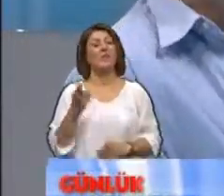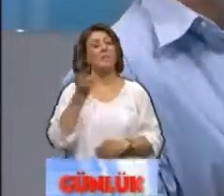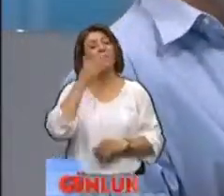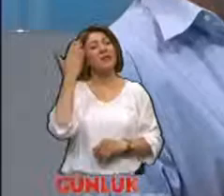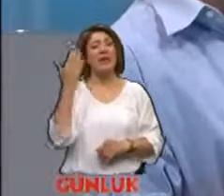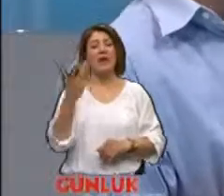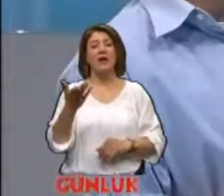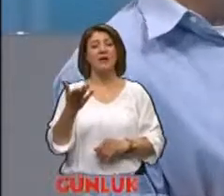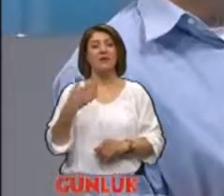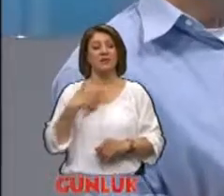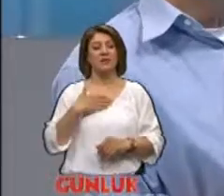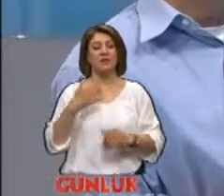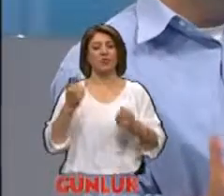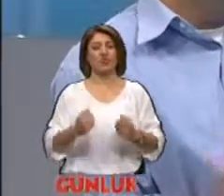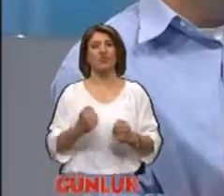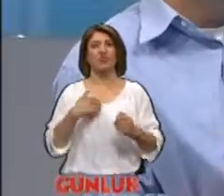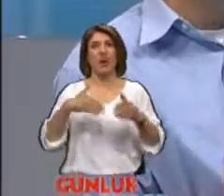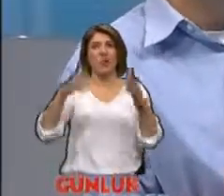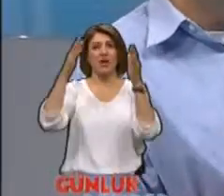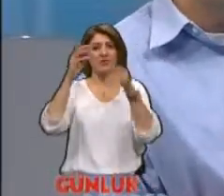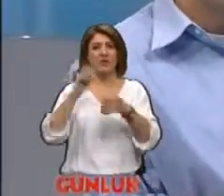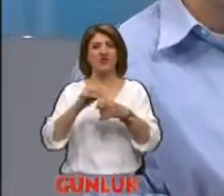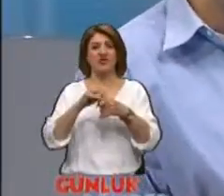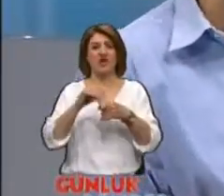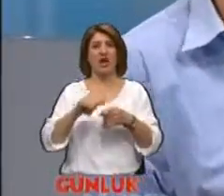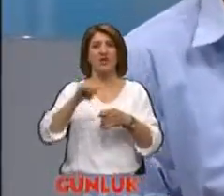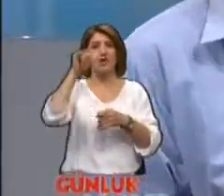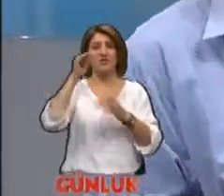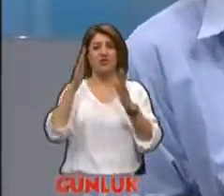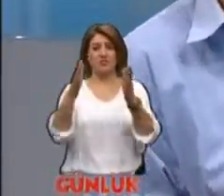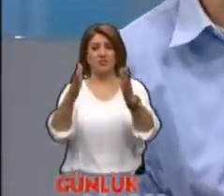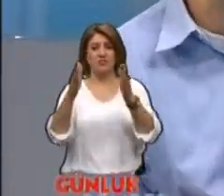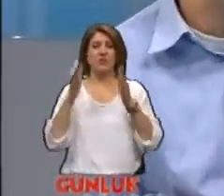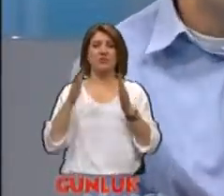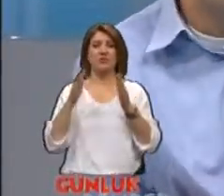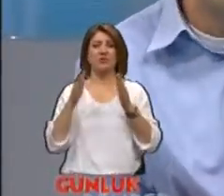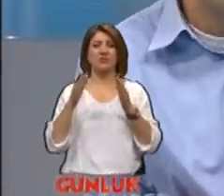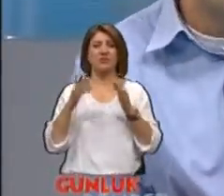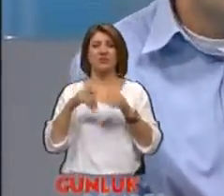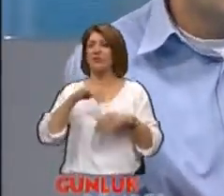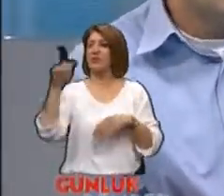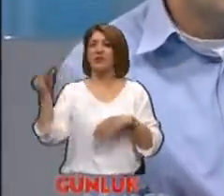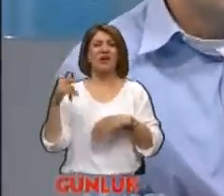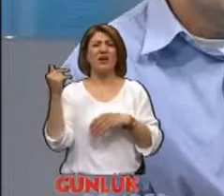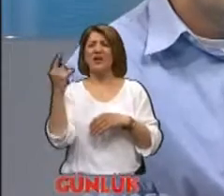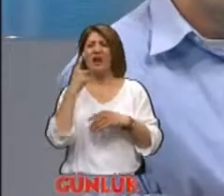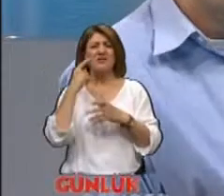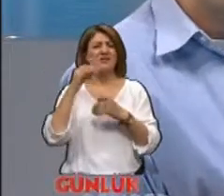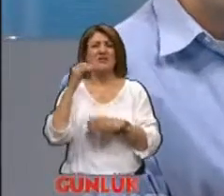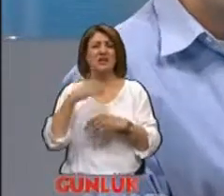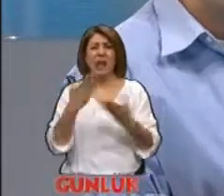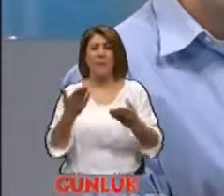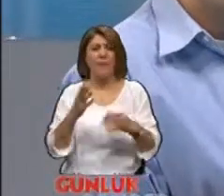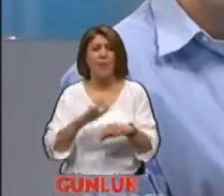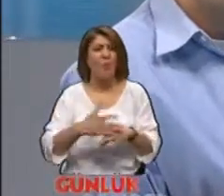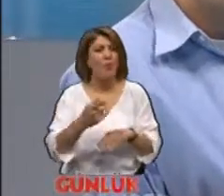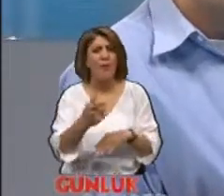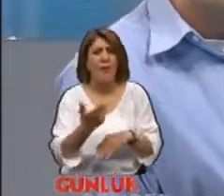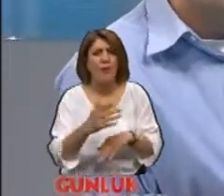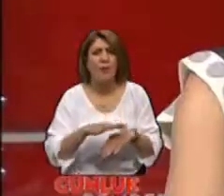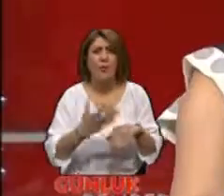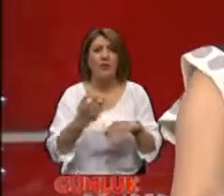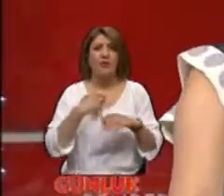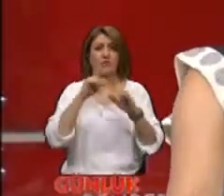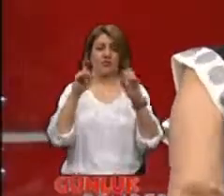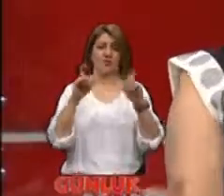Şöyle düşünüyorum. Bizim oturduğumuz apartmanın asansör kabinini birileri sökse kaç kişinin ne yapıyorsun diye müdahale eder ki? İşte biz